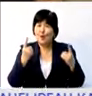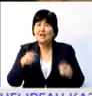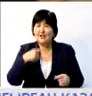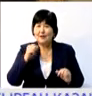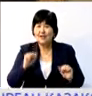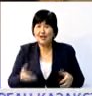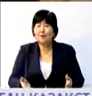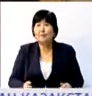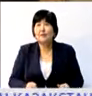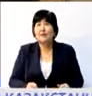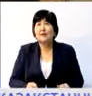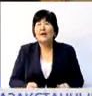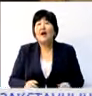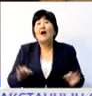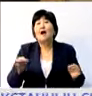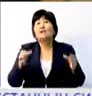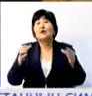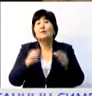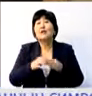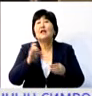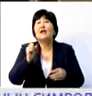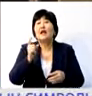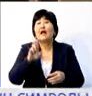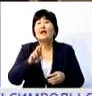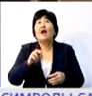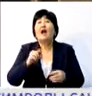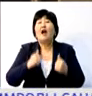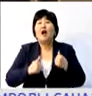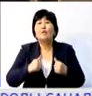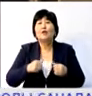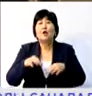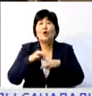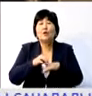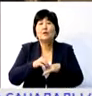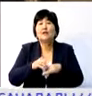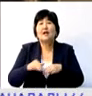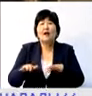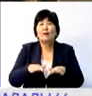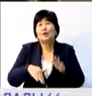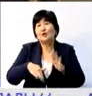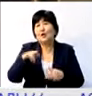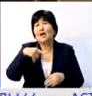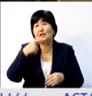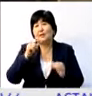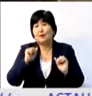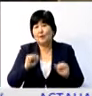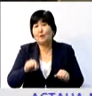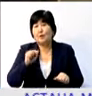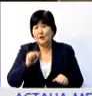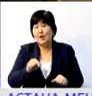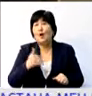едім. Ансамбль жетекшісі Рахия апайдың ұйымдастырушылық қабілетінің жоғарылығын енді айтуымыз керек осы тұста.